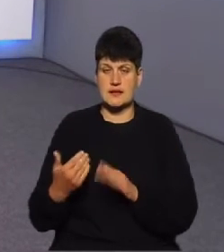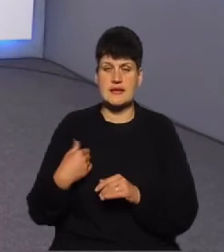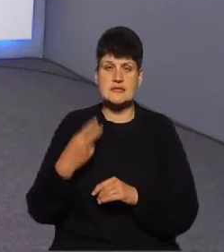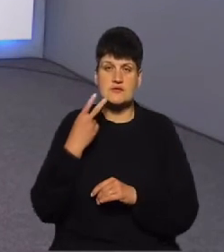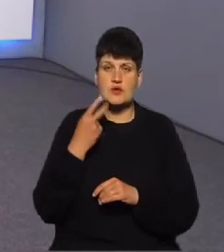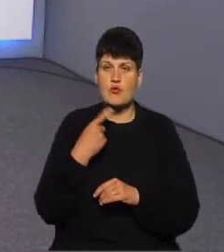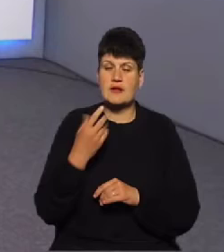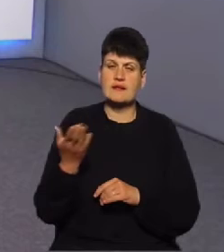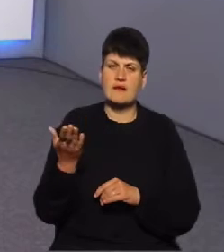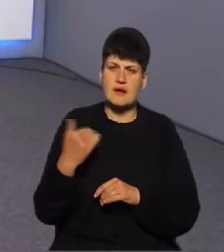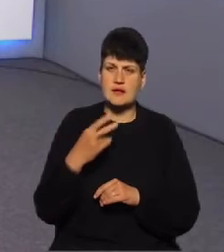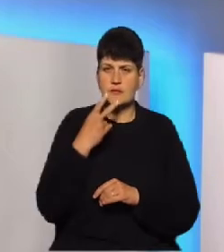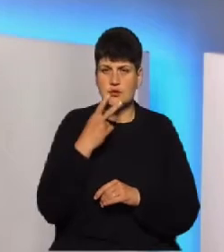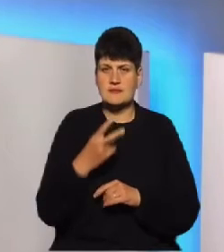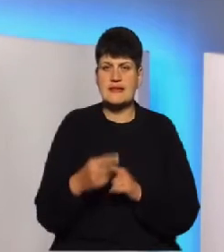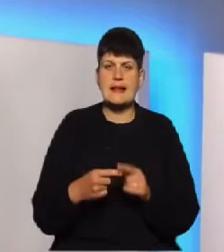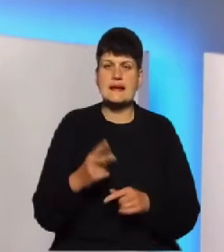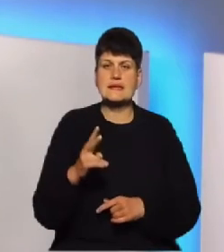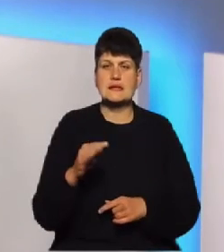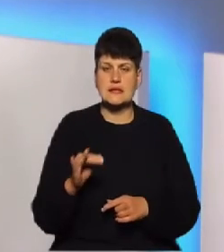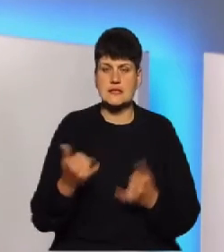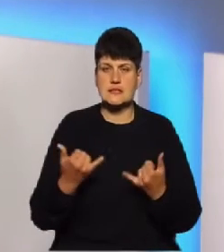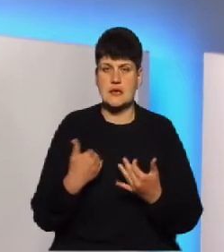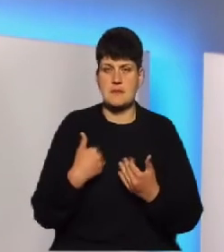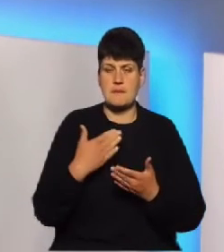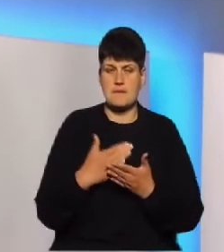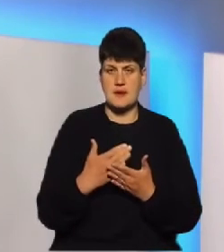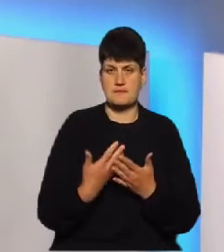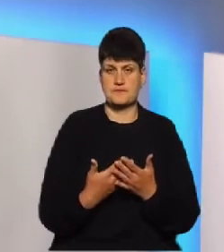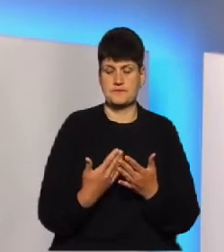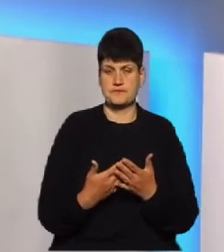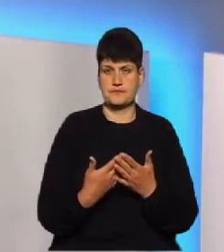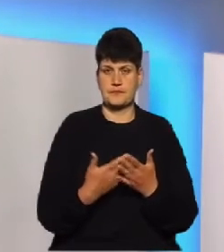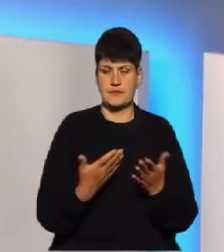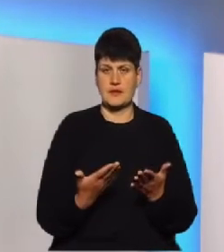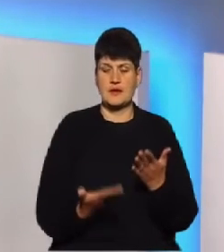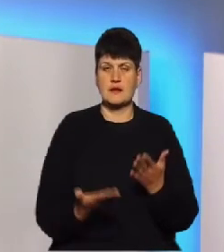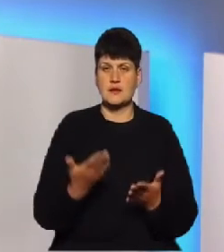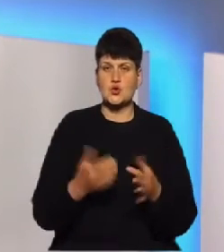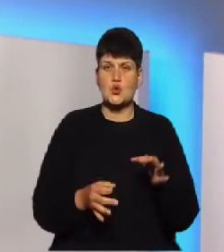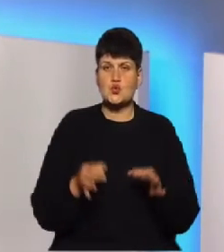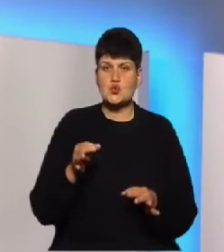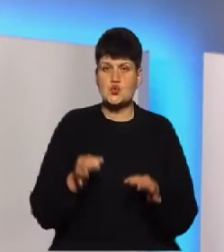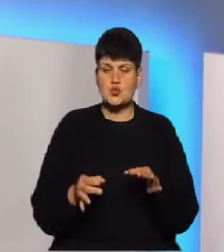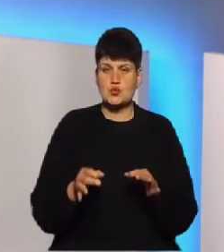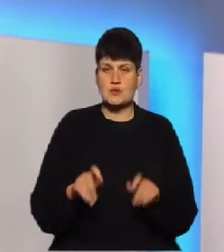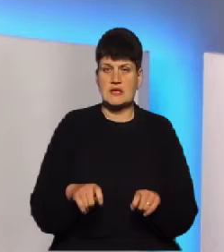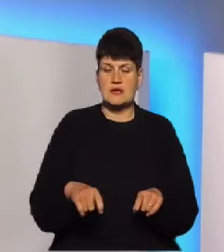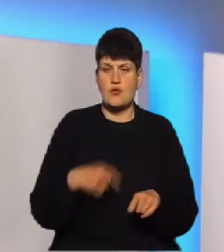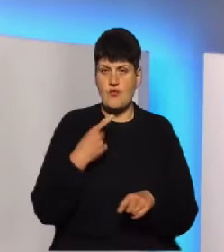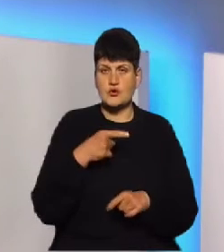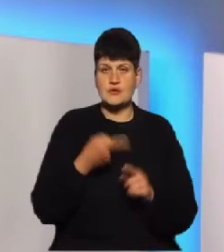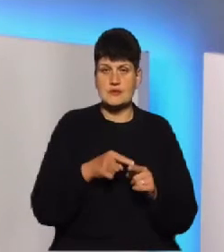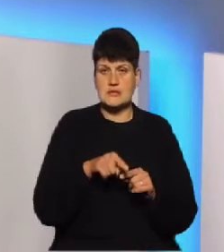давайте подивимося на наслідки. Так? Зараз ми маємо прецедент, тобто якщо суд присуджує, визнає, що це є транспортний